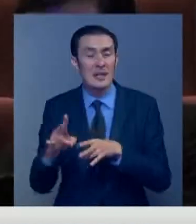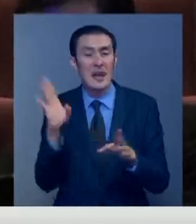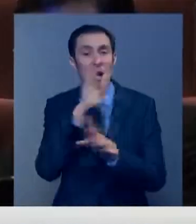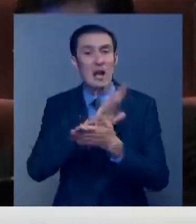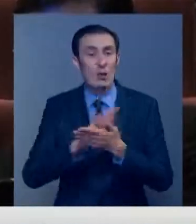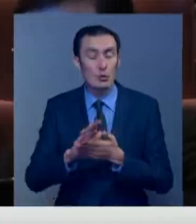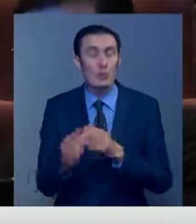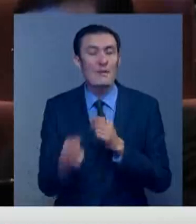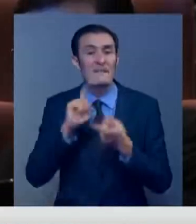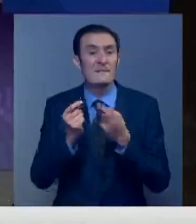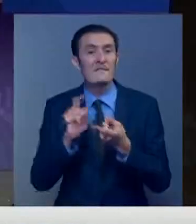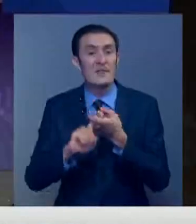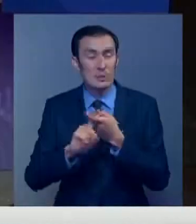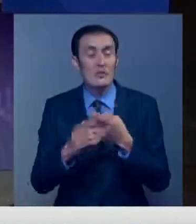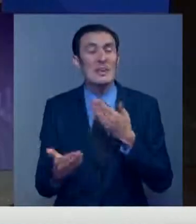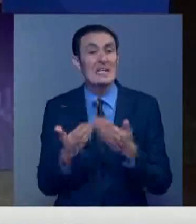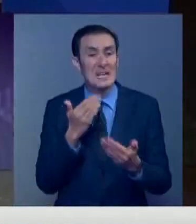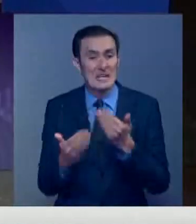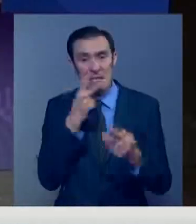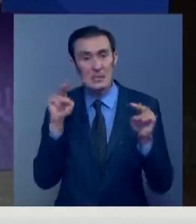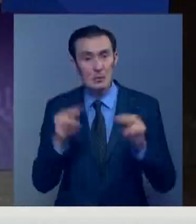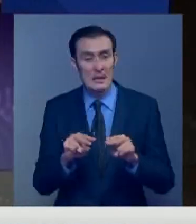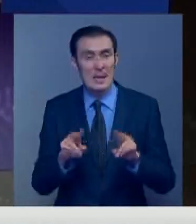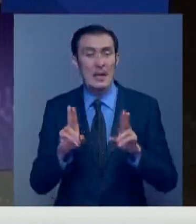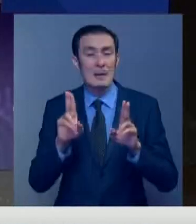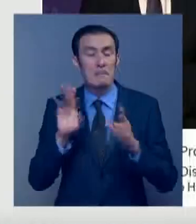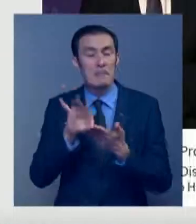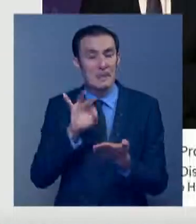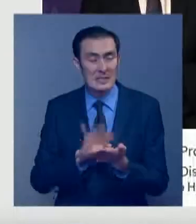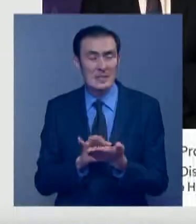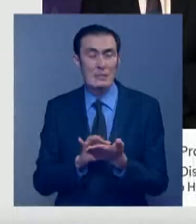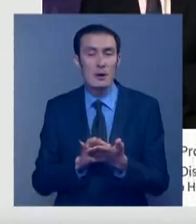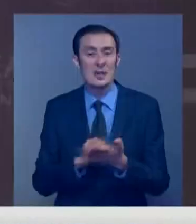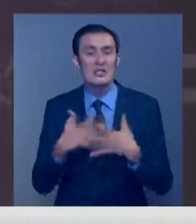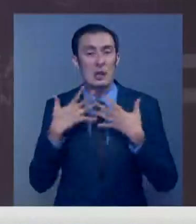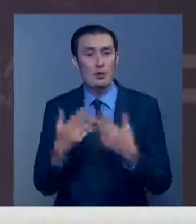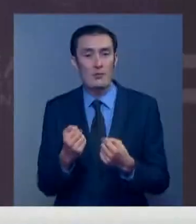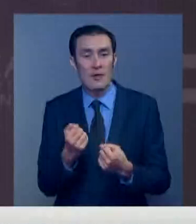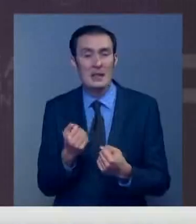предотвратить появление вирусов можно, если соблюдать принцип «одно здоровье».